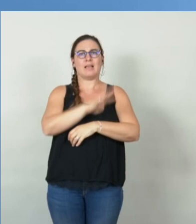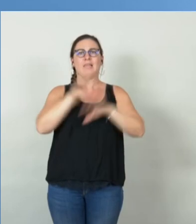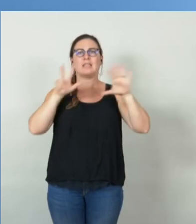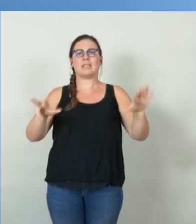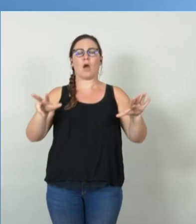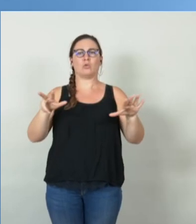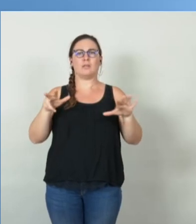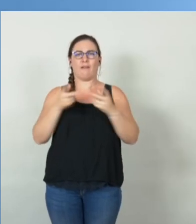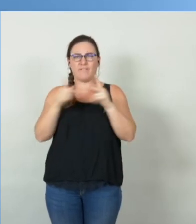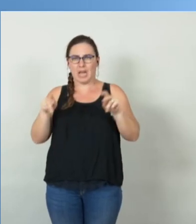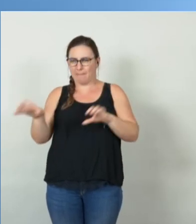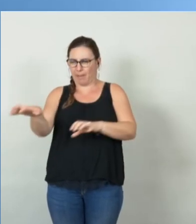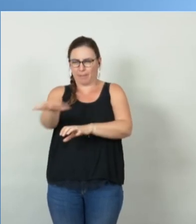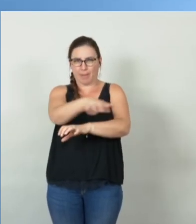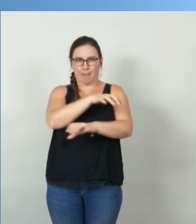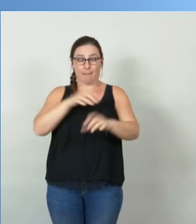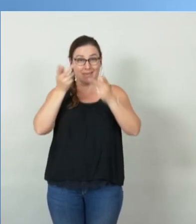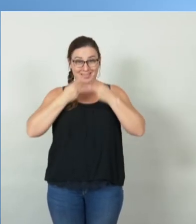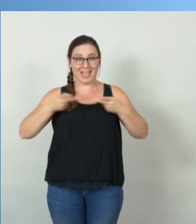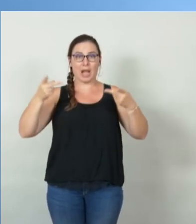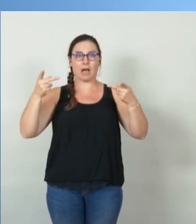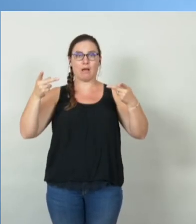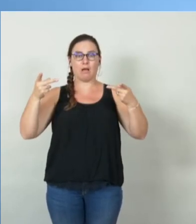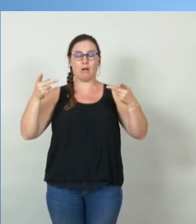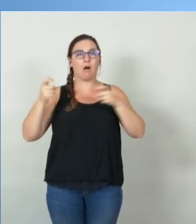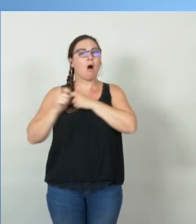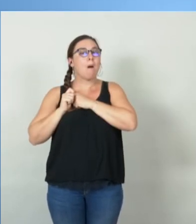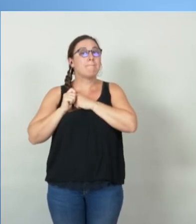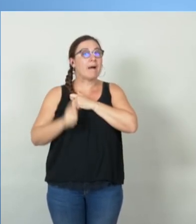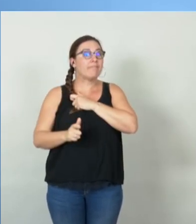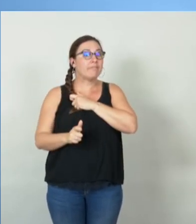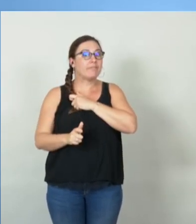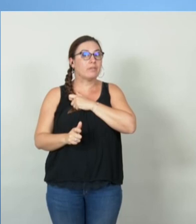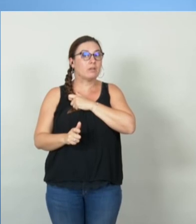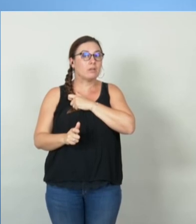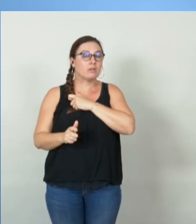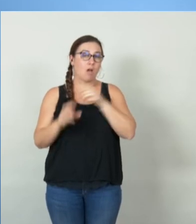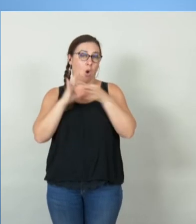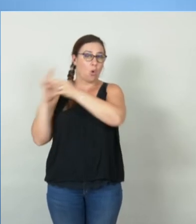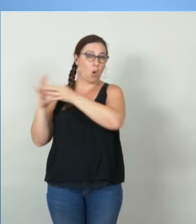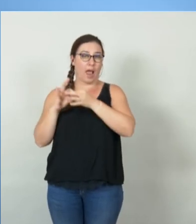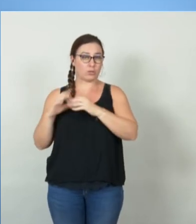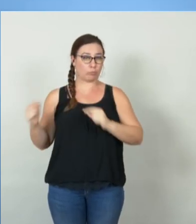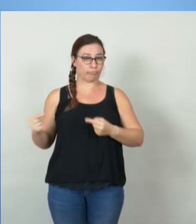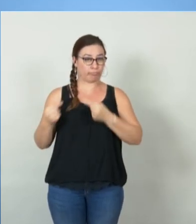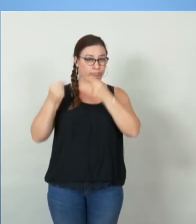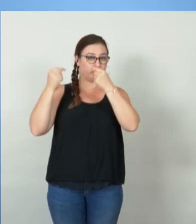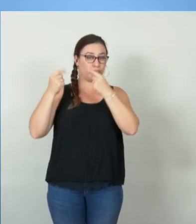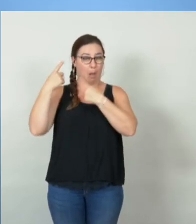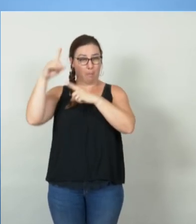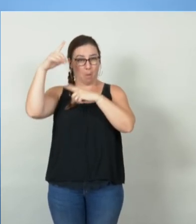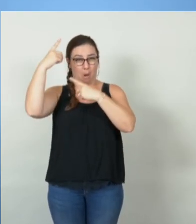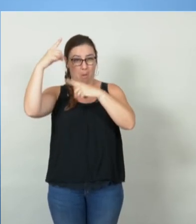périphériques mais le fait de le déclarer entraîné tout d'abord de mauvaises relations ensuite du contentieux